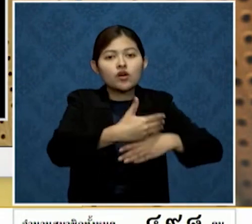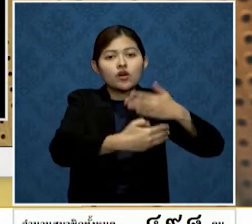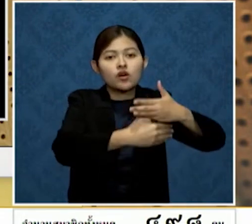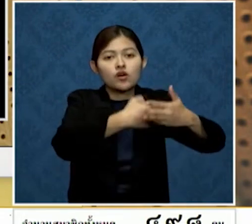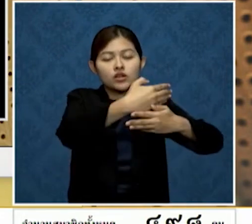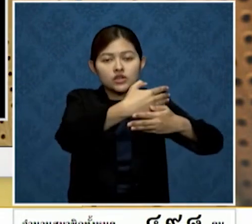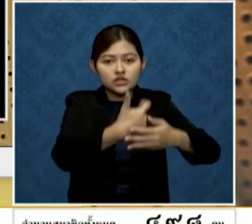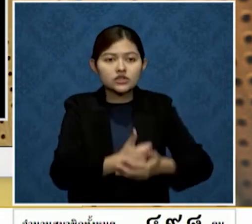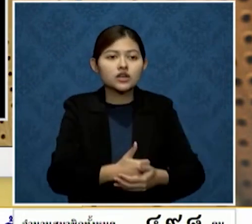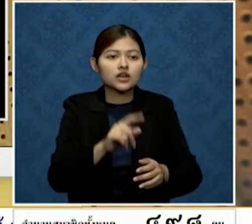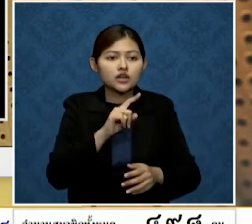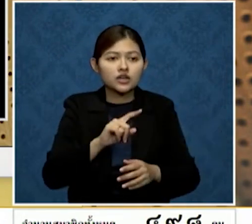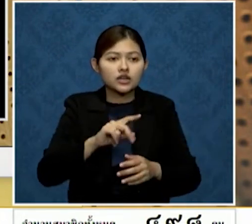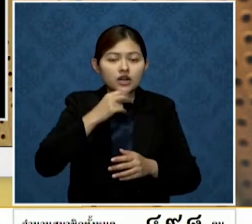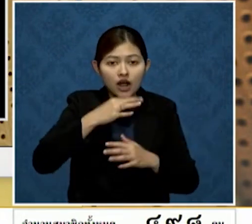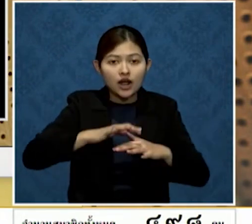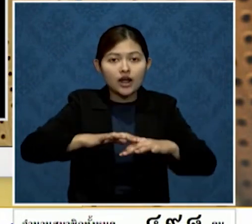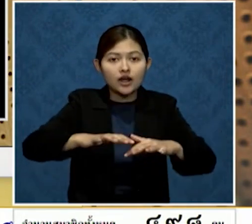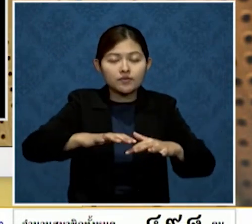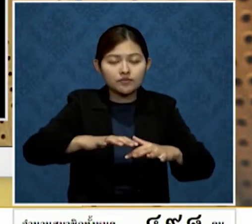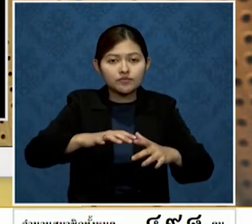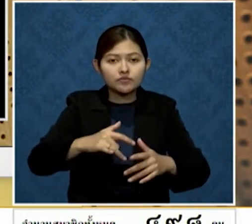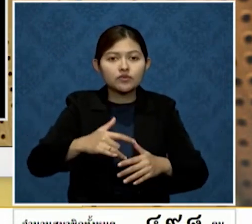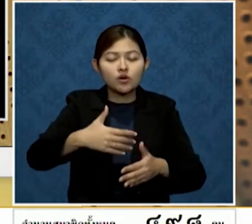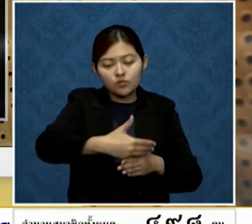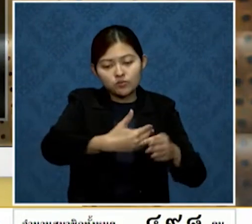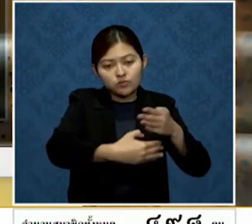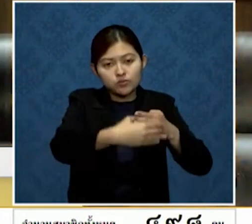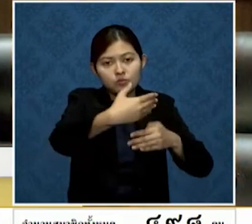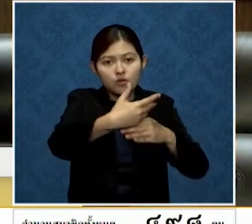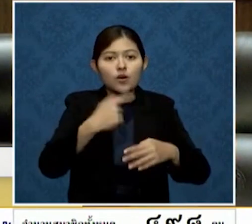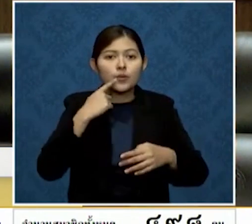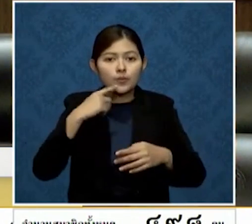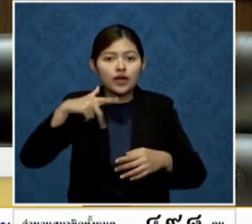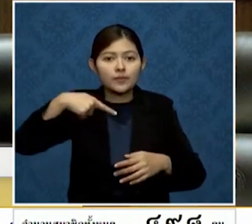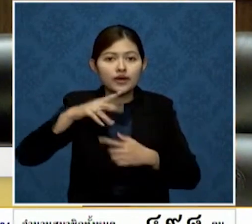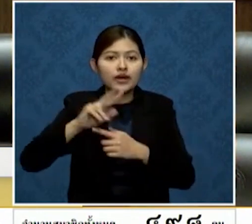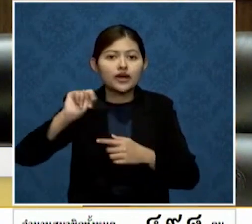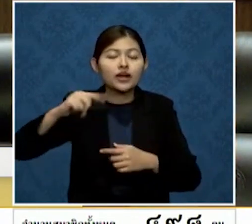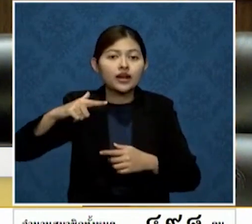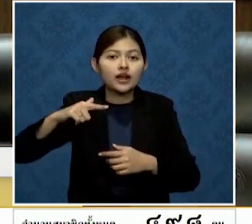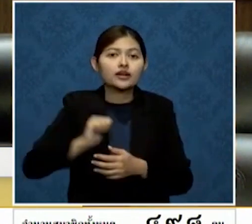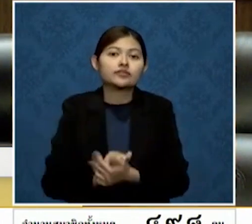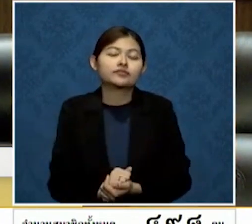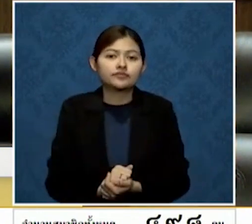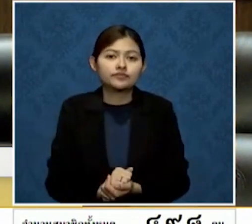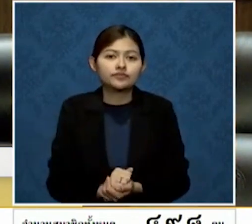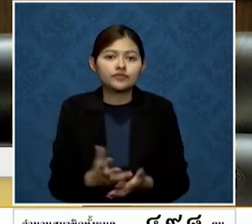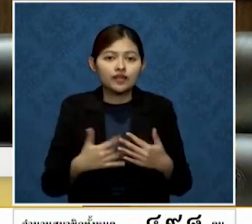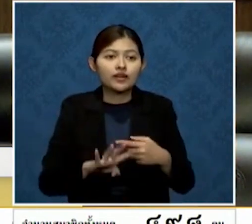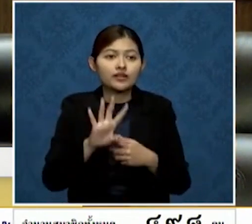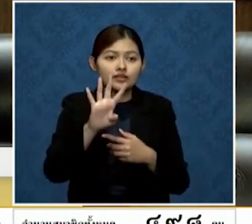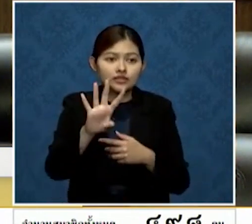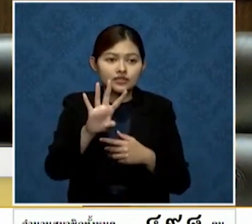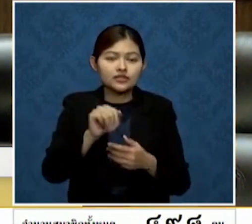นส่วนที่ยังขาดงายตลอดชายฝั่งของอำเภอปากประนังและอำเภอหัวใสเรื่องที่ 4สืบเนอง